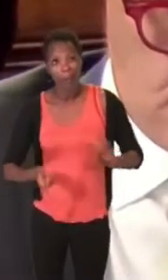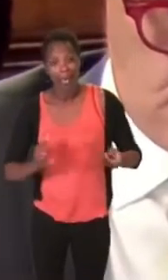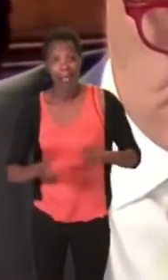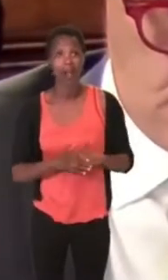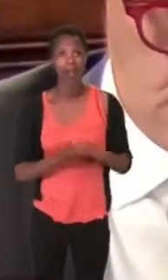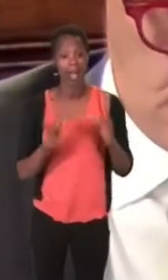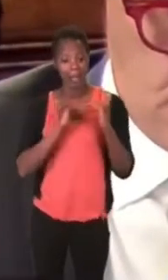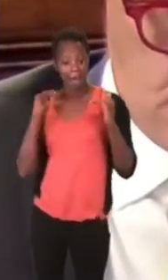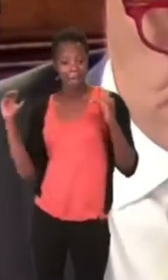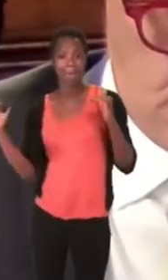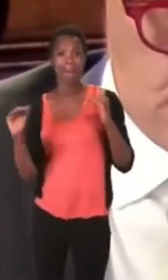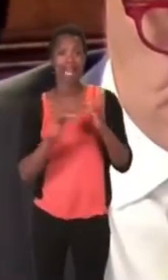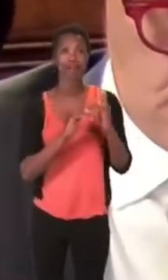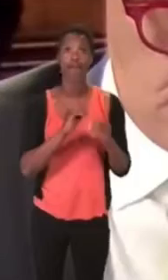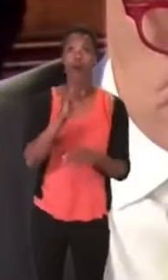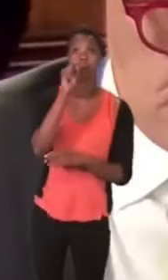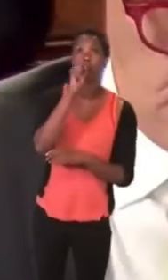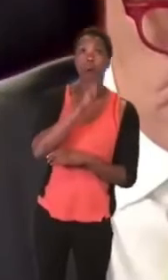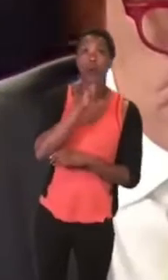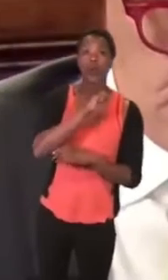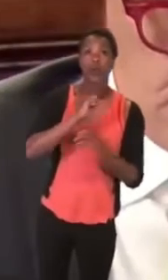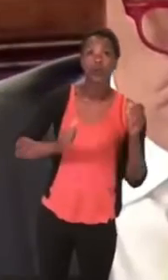autonomie senior étaient de bons outils